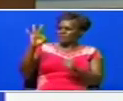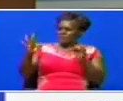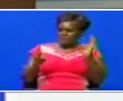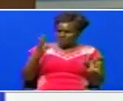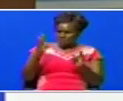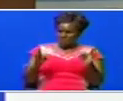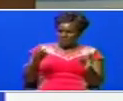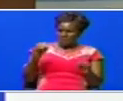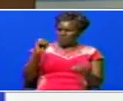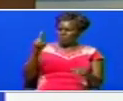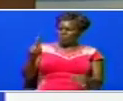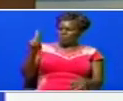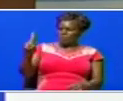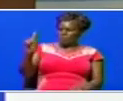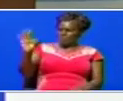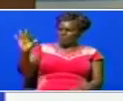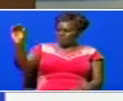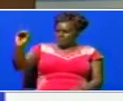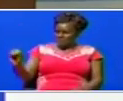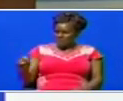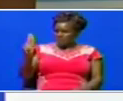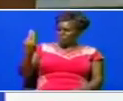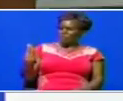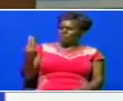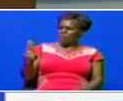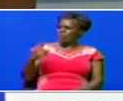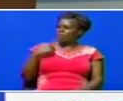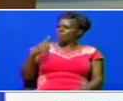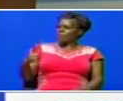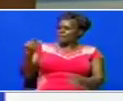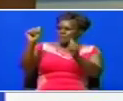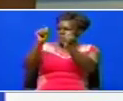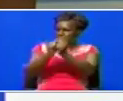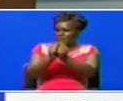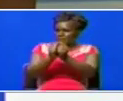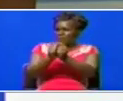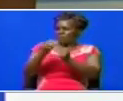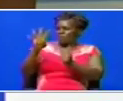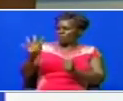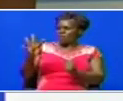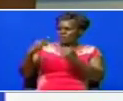333, 0.13%. Uhuru Kenyatta, 110, 489,